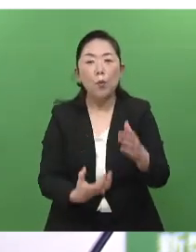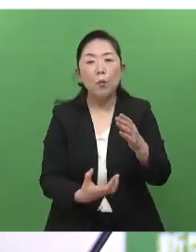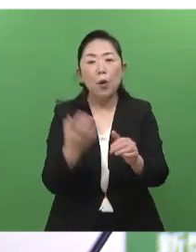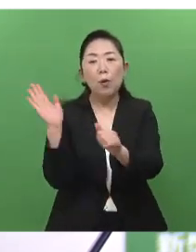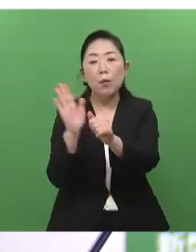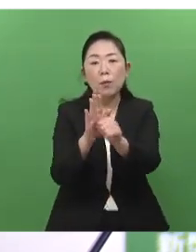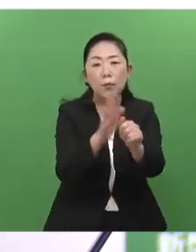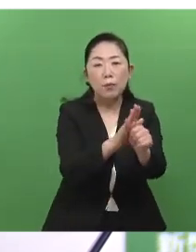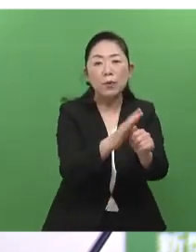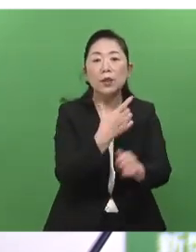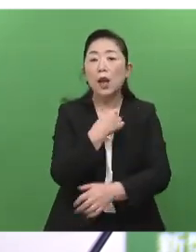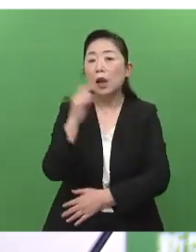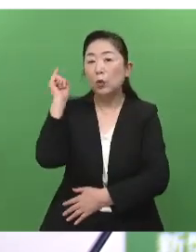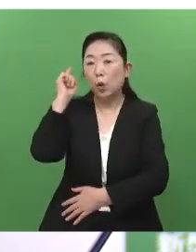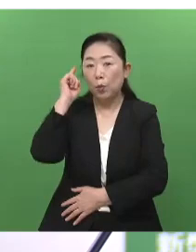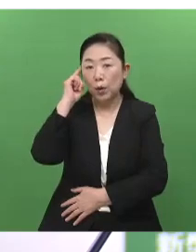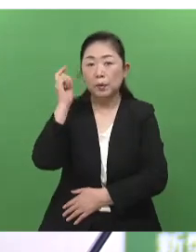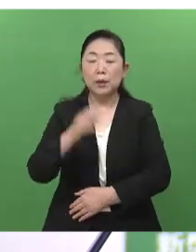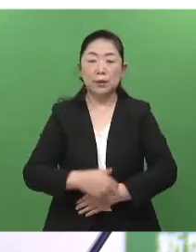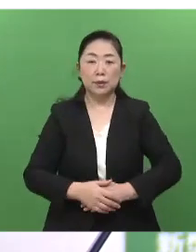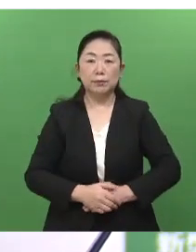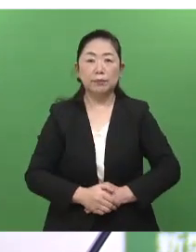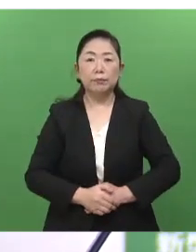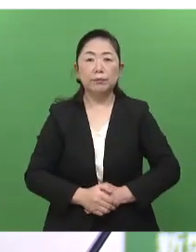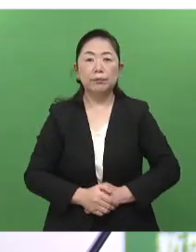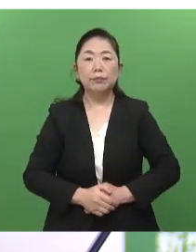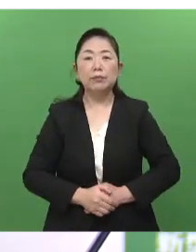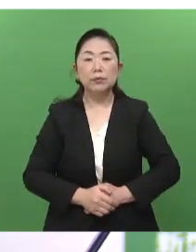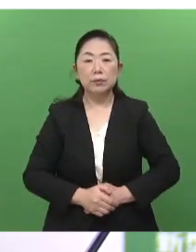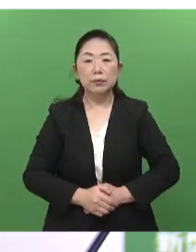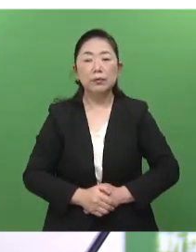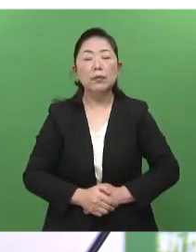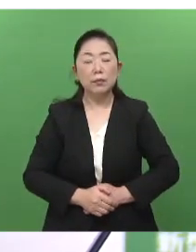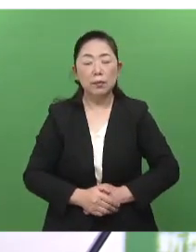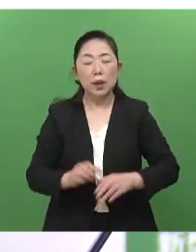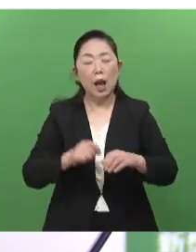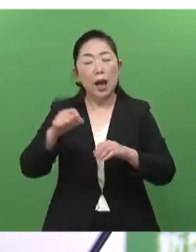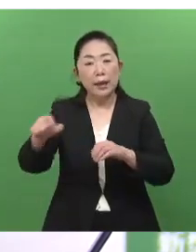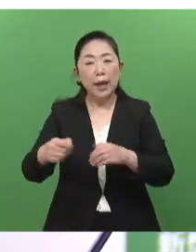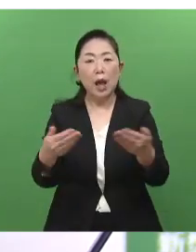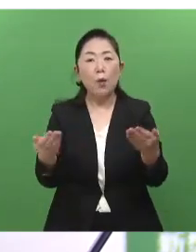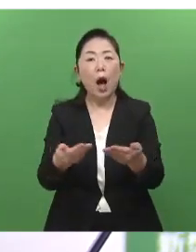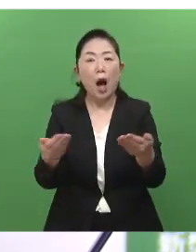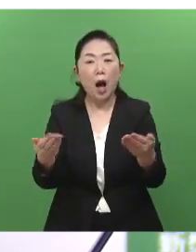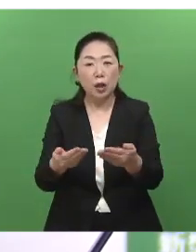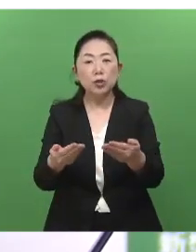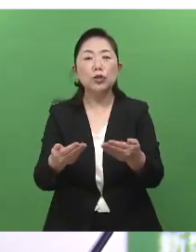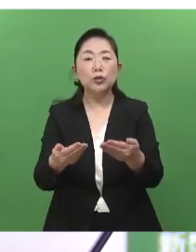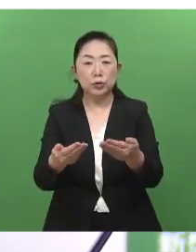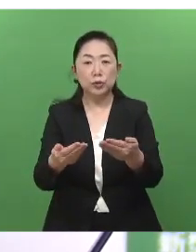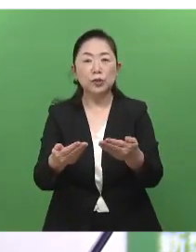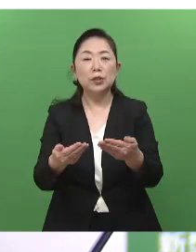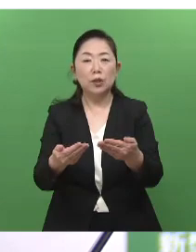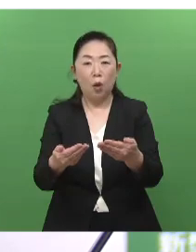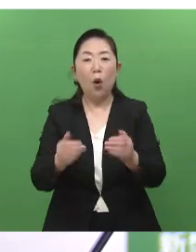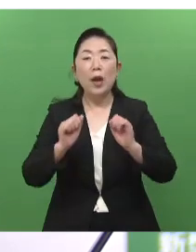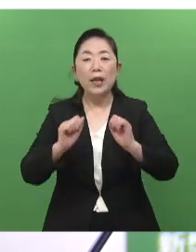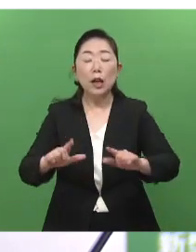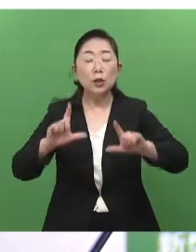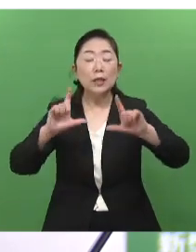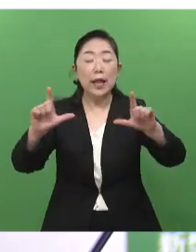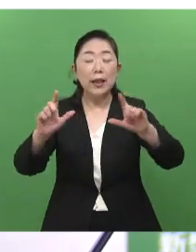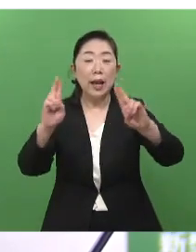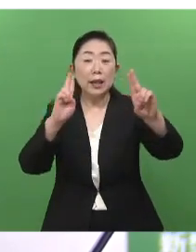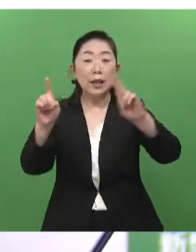ポートをしていきたいと考えております。でまた、テレワーク宣言企業についての融